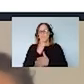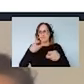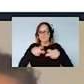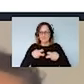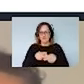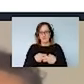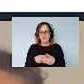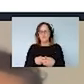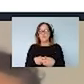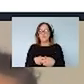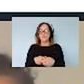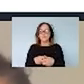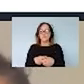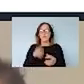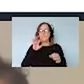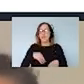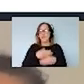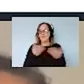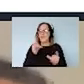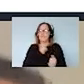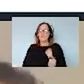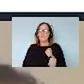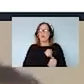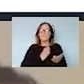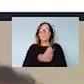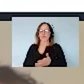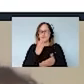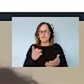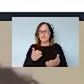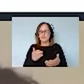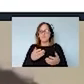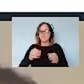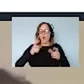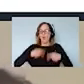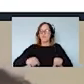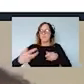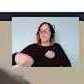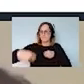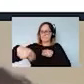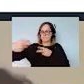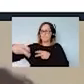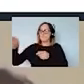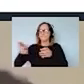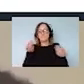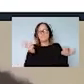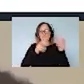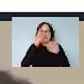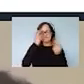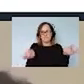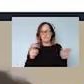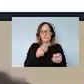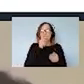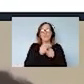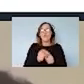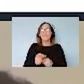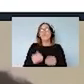jak Państwo jako bibliotekarze łączycie się z uczestnikami zdalnie i oni wirtualnie tworzą słowniczki domowe,